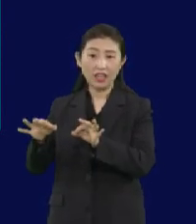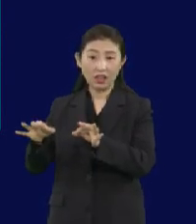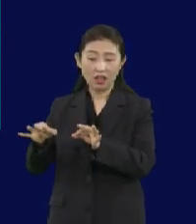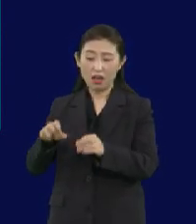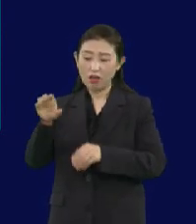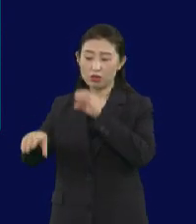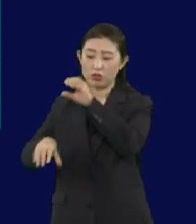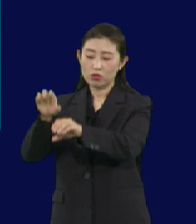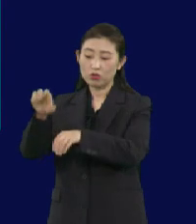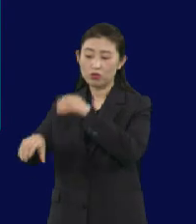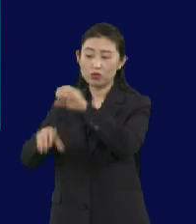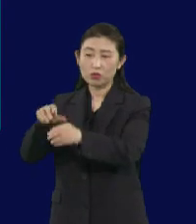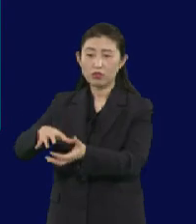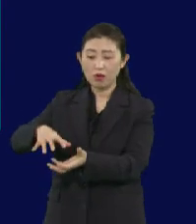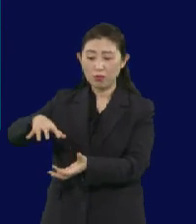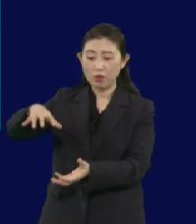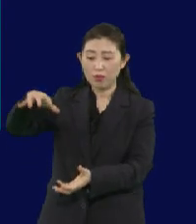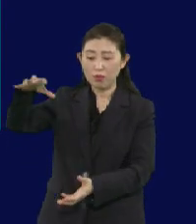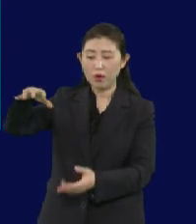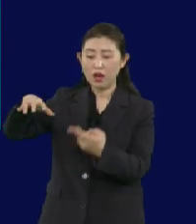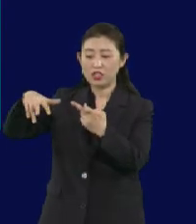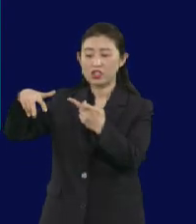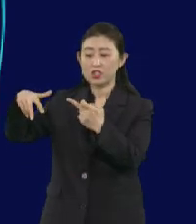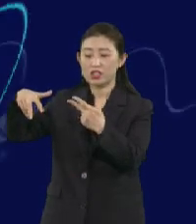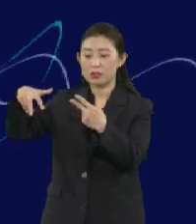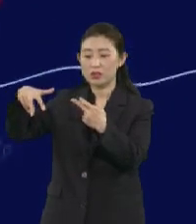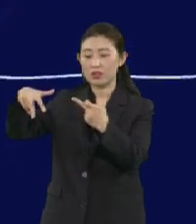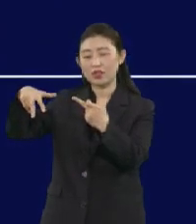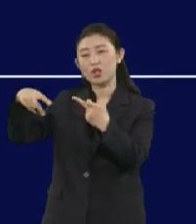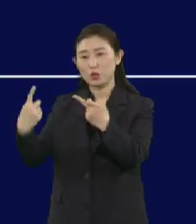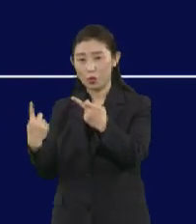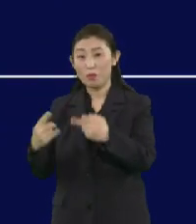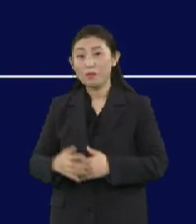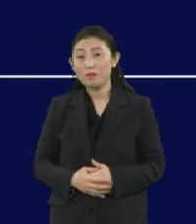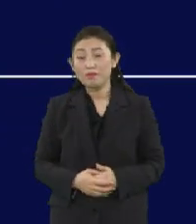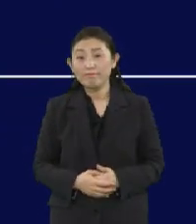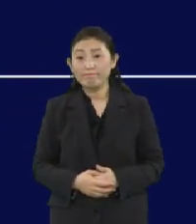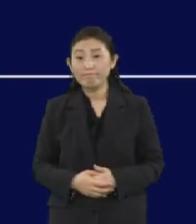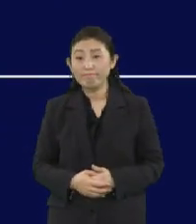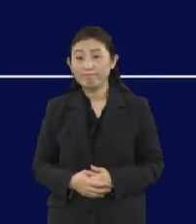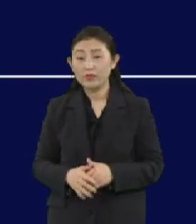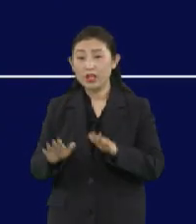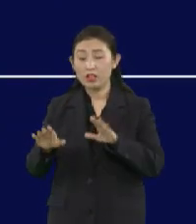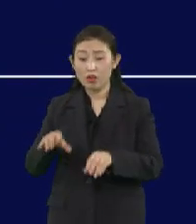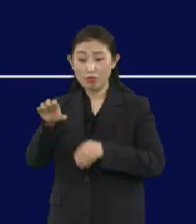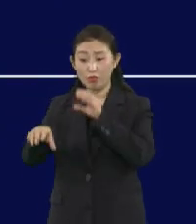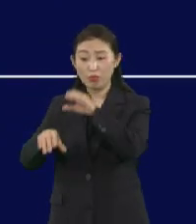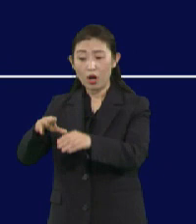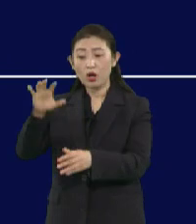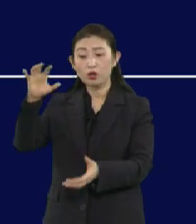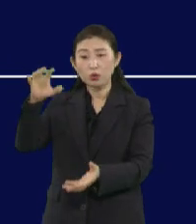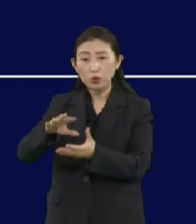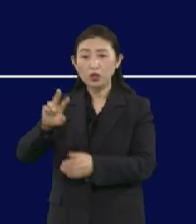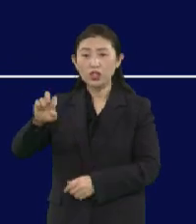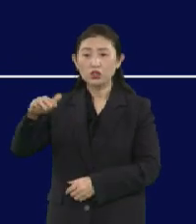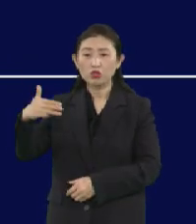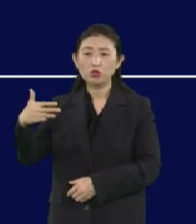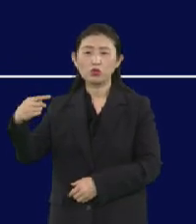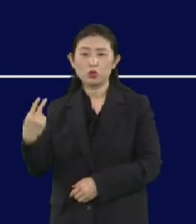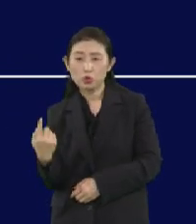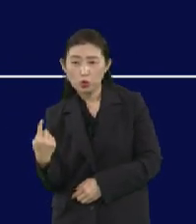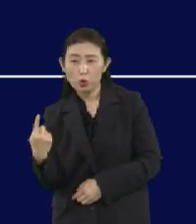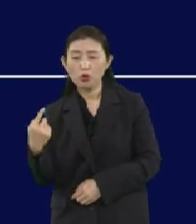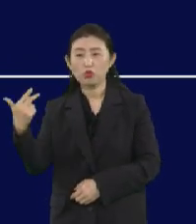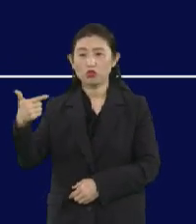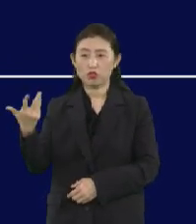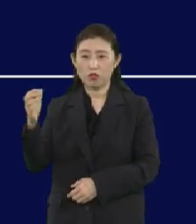MMF 가입금은 12조 원이나 불어났습니다. 올 들어 MMF 순유입금이 29조 9천억 원으로